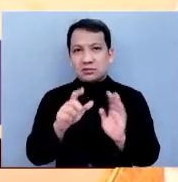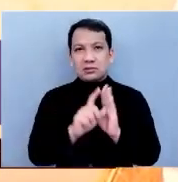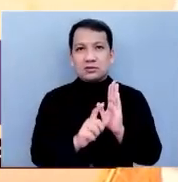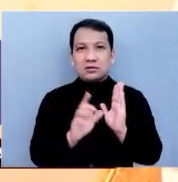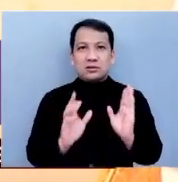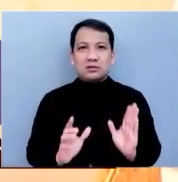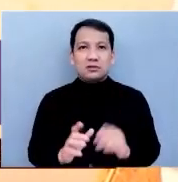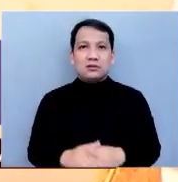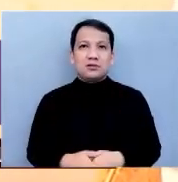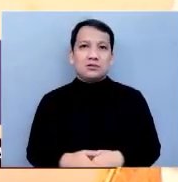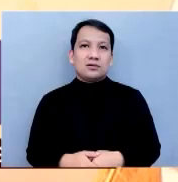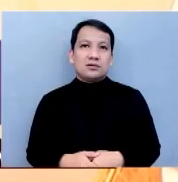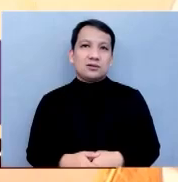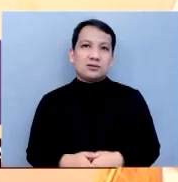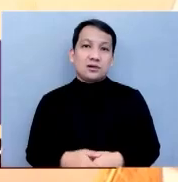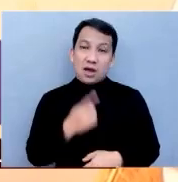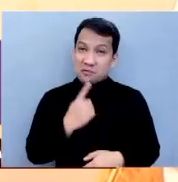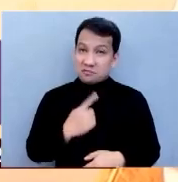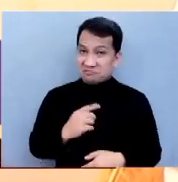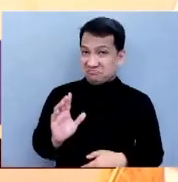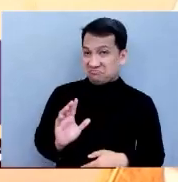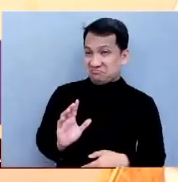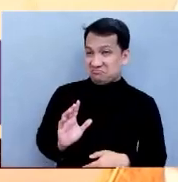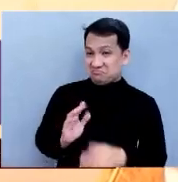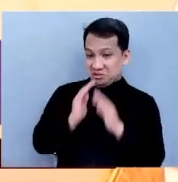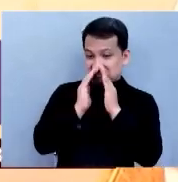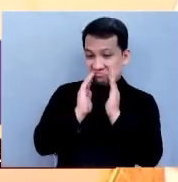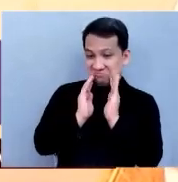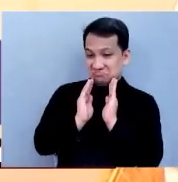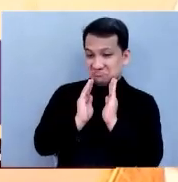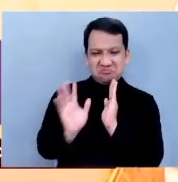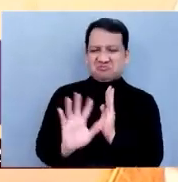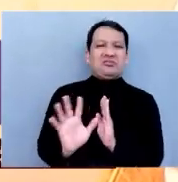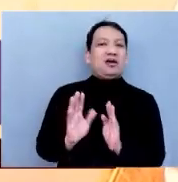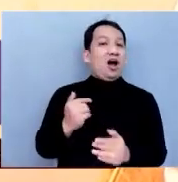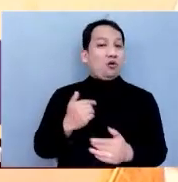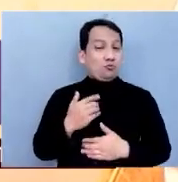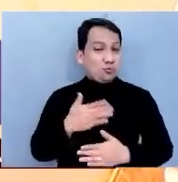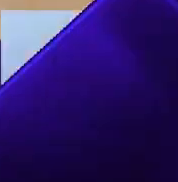So, hindi ako nalulungkot dyan. Eh, in fact, masaya ako.